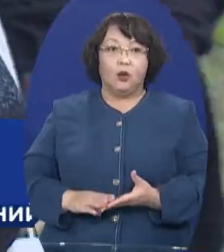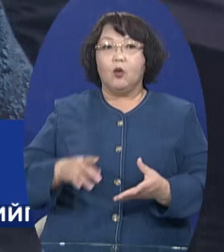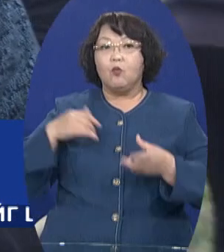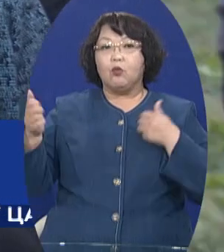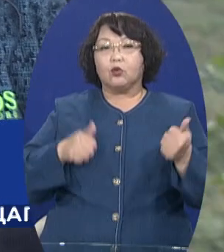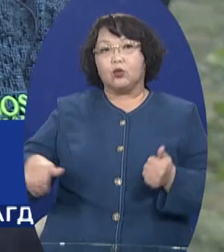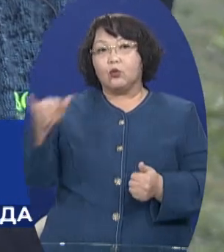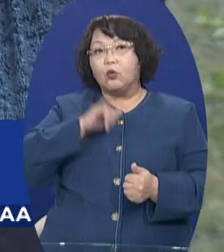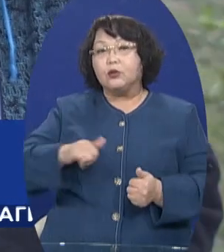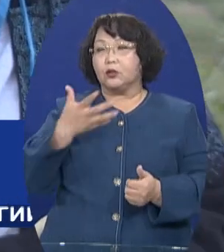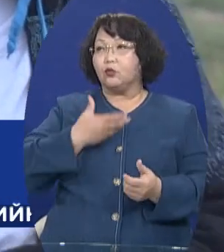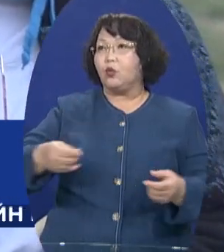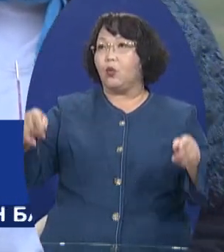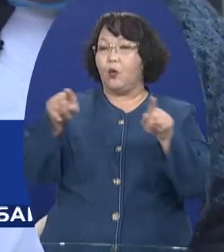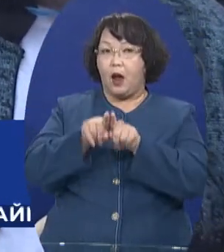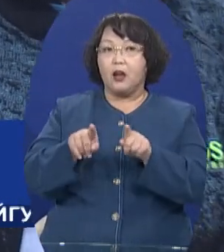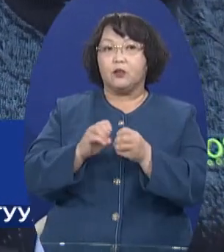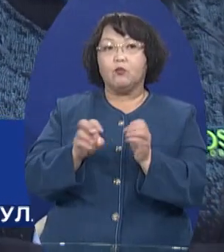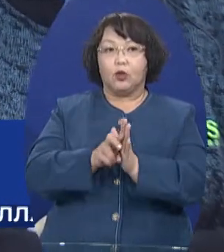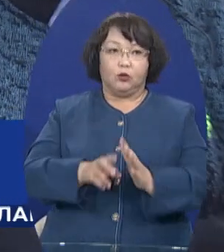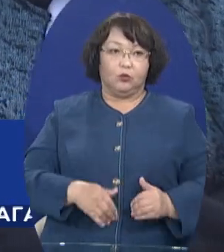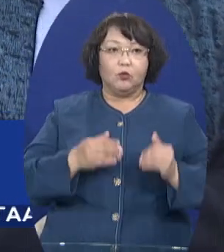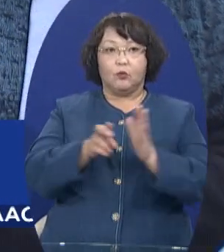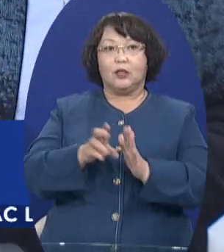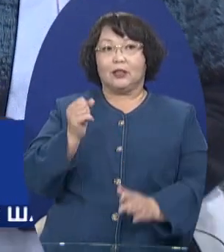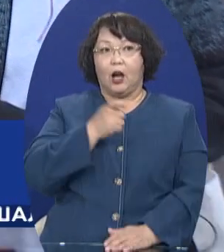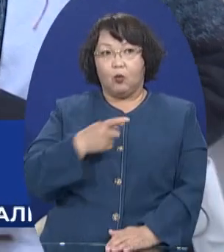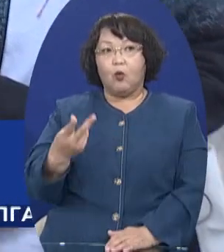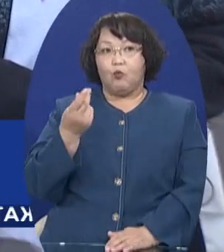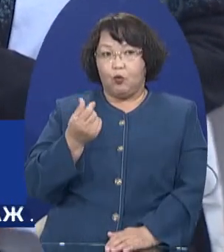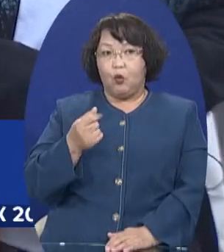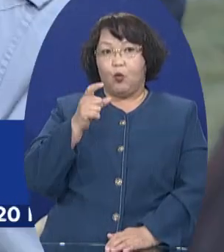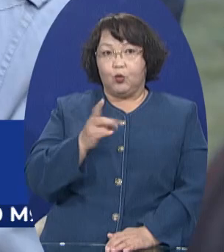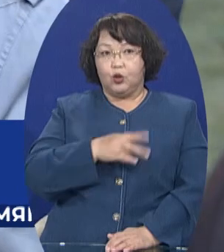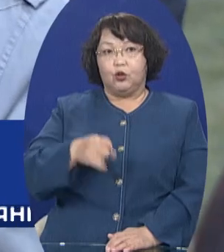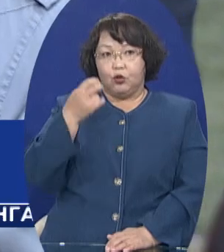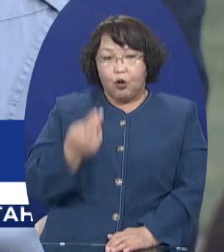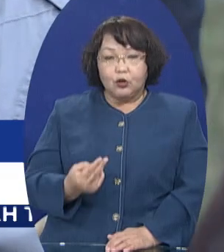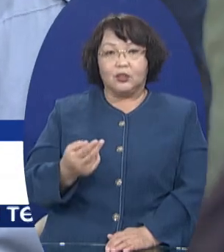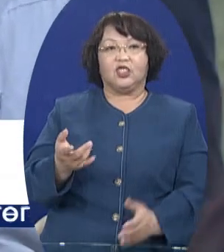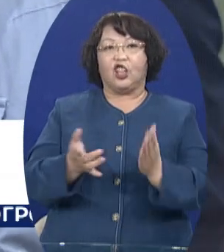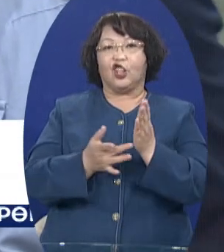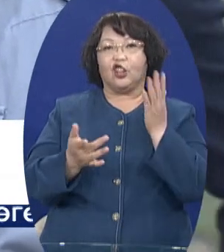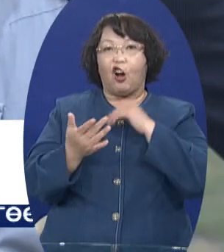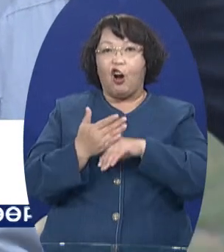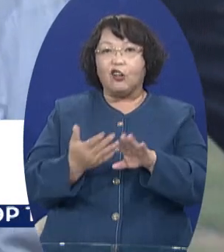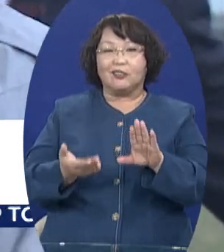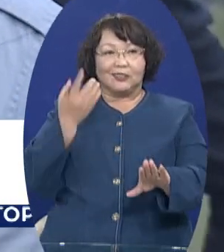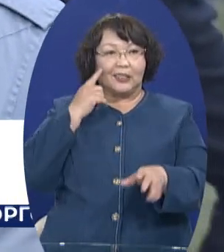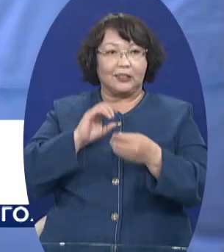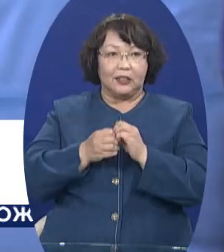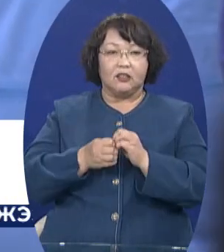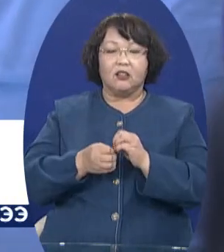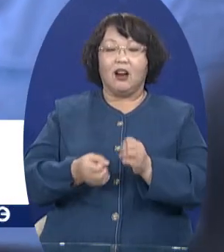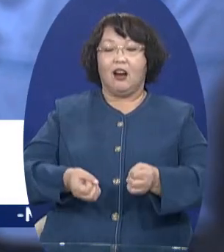орнуудад жишиг болох хуйцаар хөгжиж болохыг онцолж байна. Ингэхдээ санхүүжилт, хүний нөөц, инновац зэргийг нэвтрүүлэх шаарлалтай. Энэ жил анхудаа